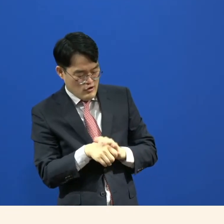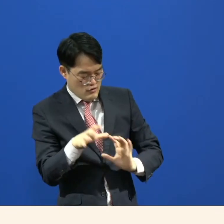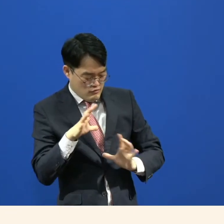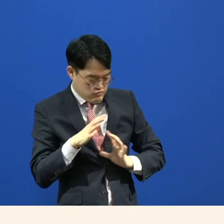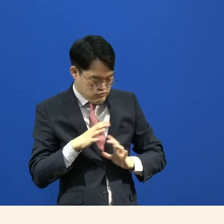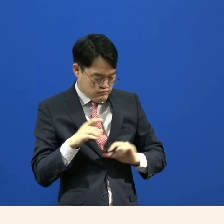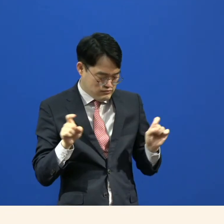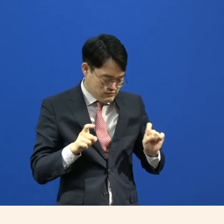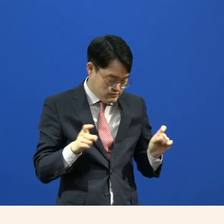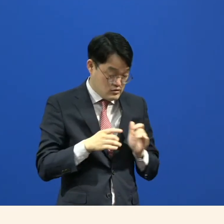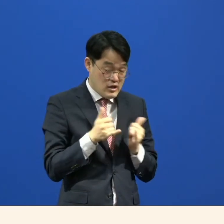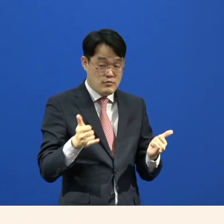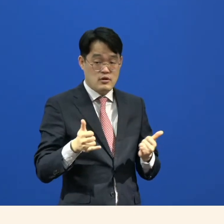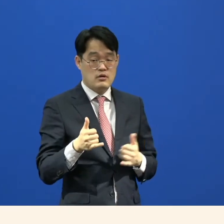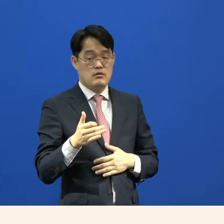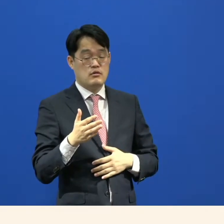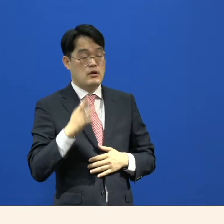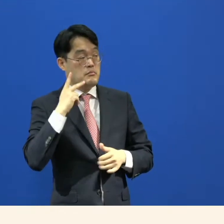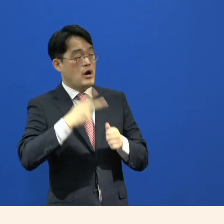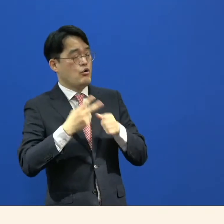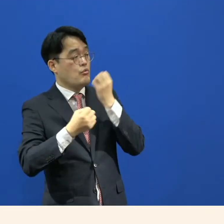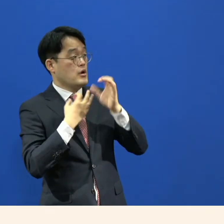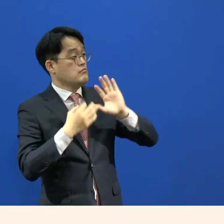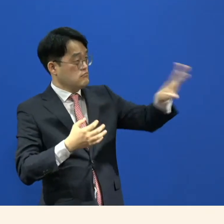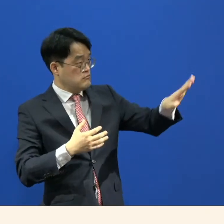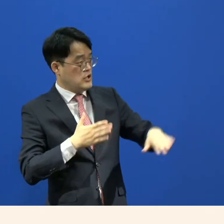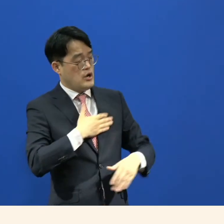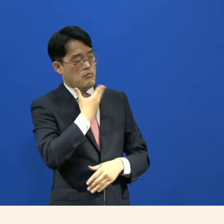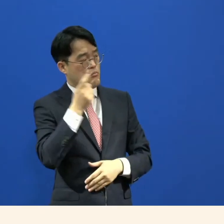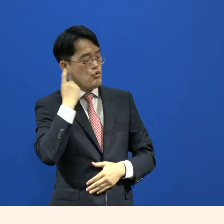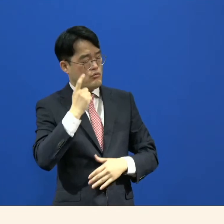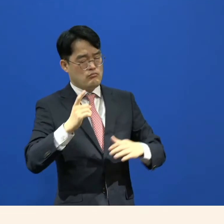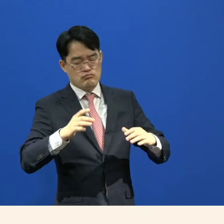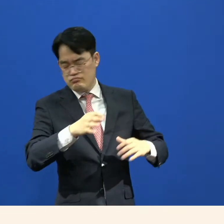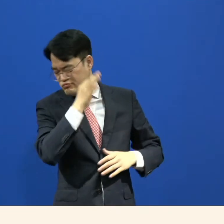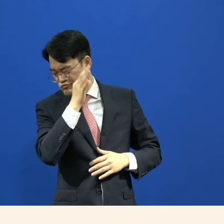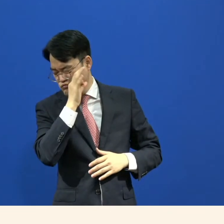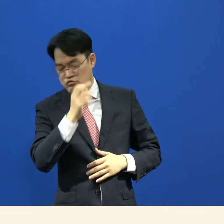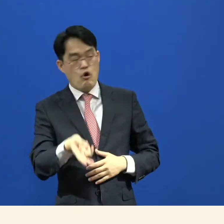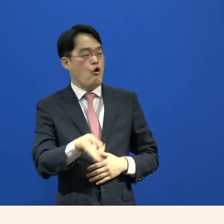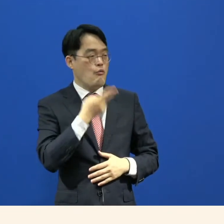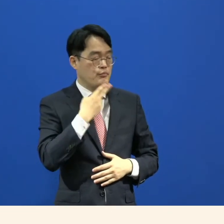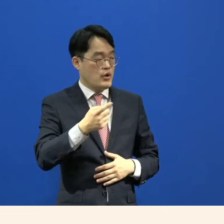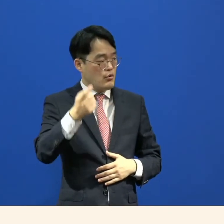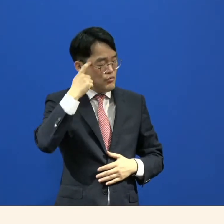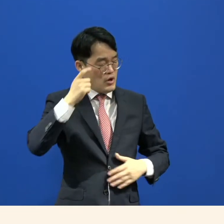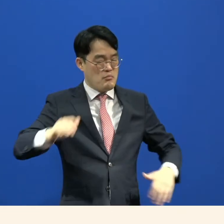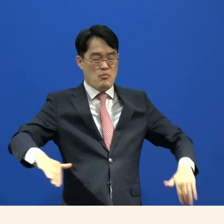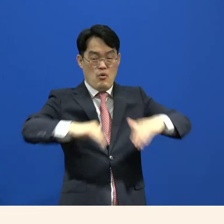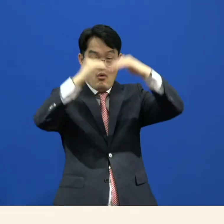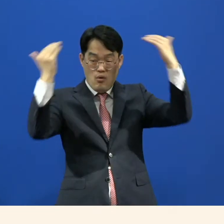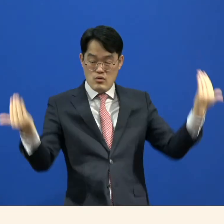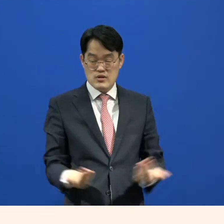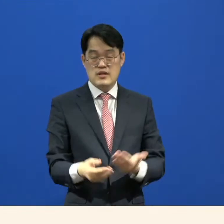복음을 부끄러워하지 않는다. 이 복음은 모든 믿는 자에게 구원을 주시는 하나님의 두나미스가 된다.